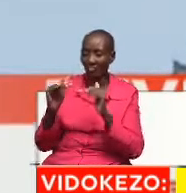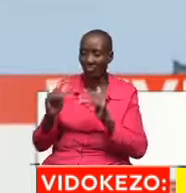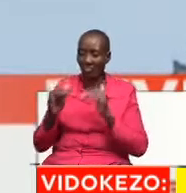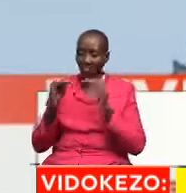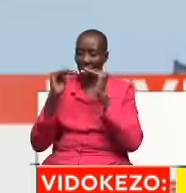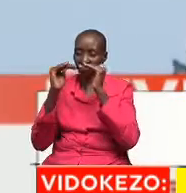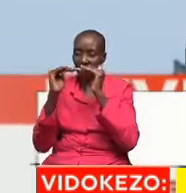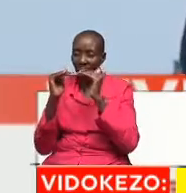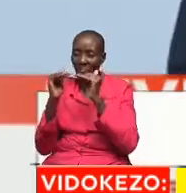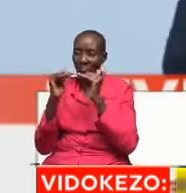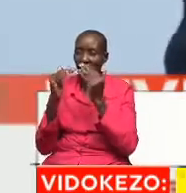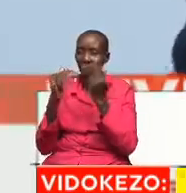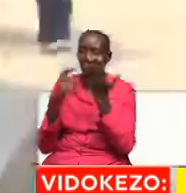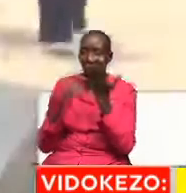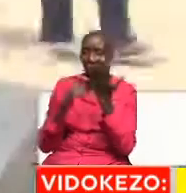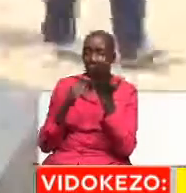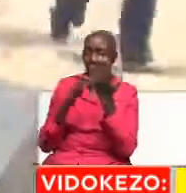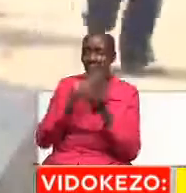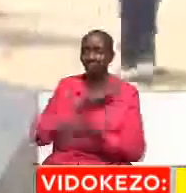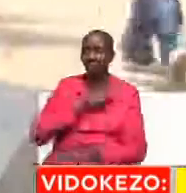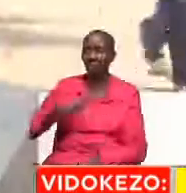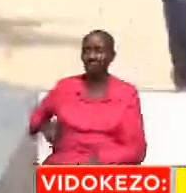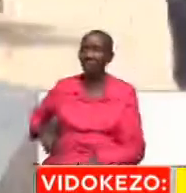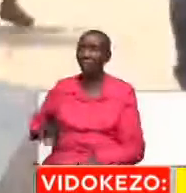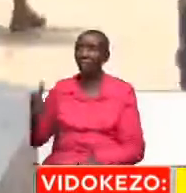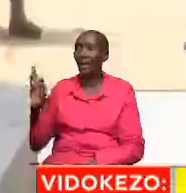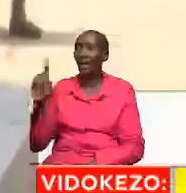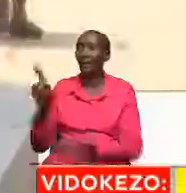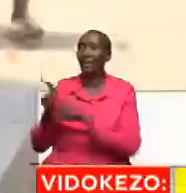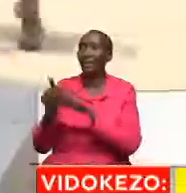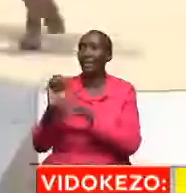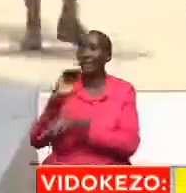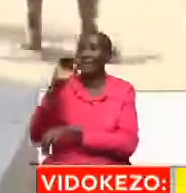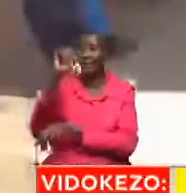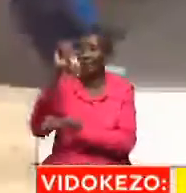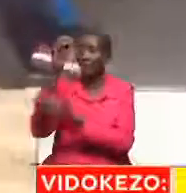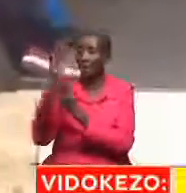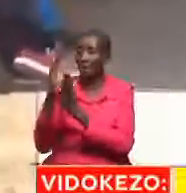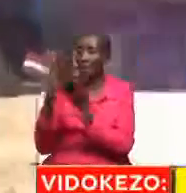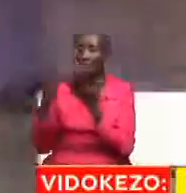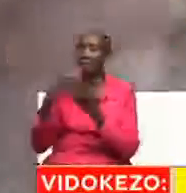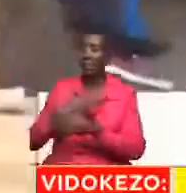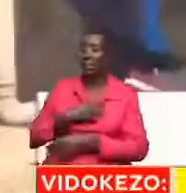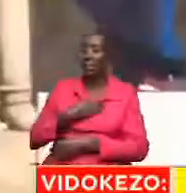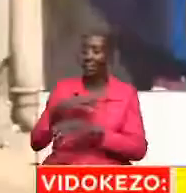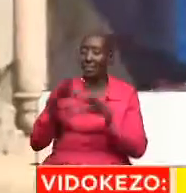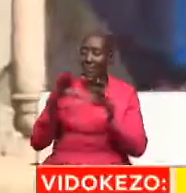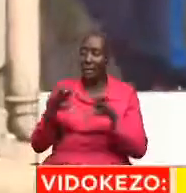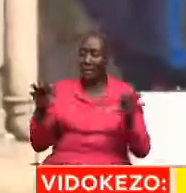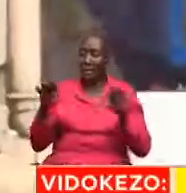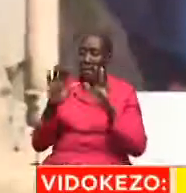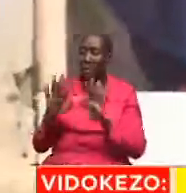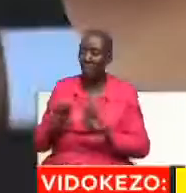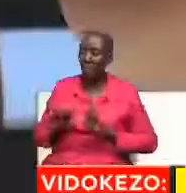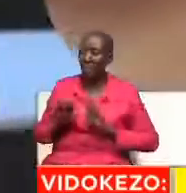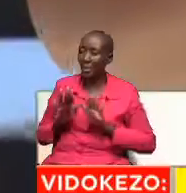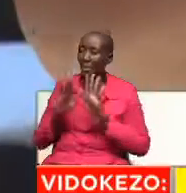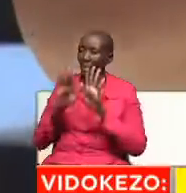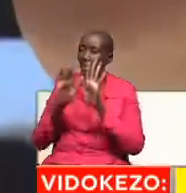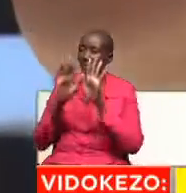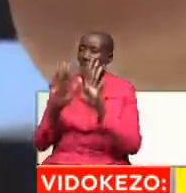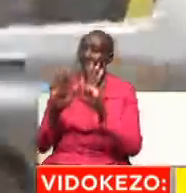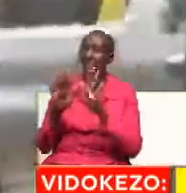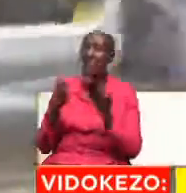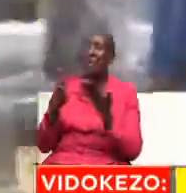race or religion. Waziri Kagwe amewaomba Wakenya wanaozuru masoko kuwa makini kwa kuzingatia maelekezi